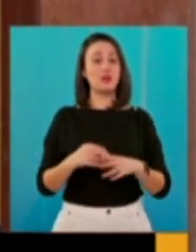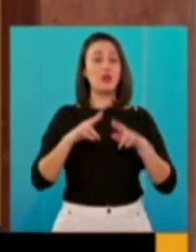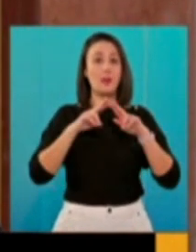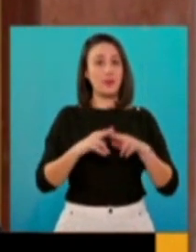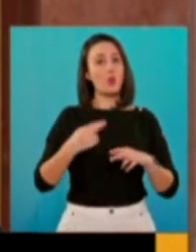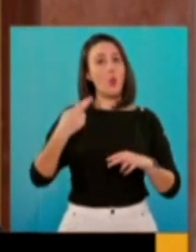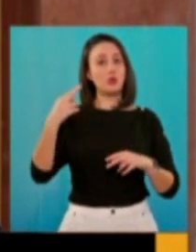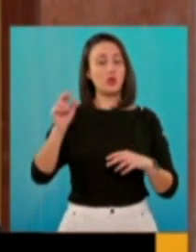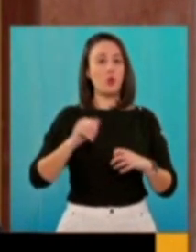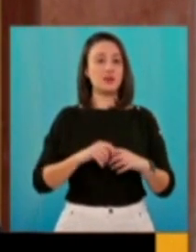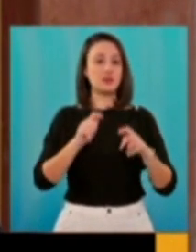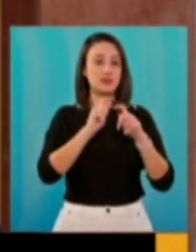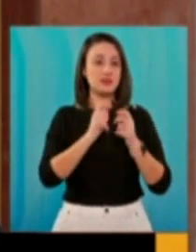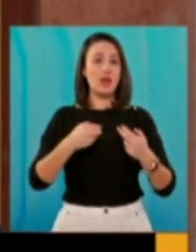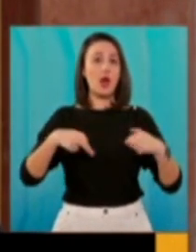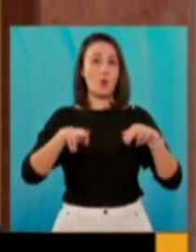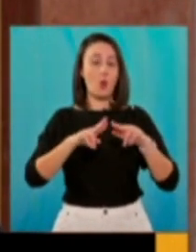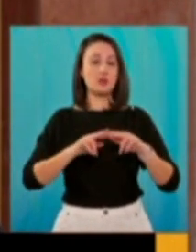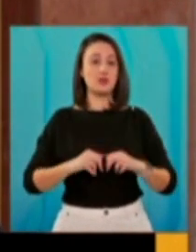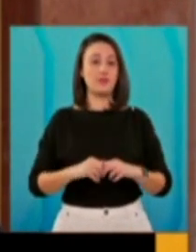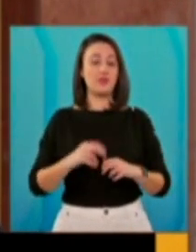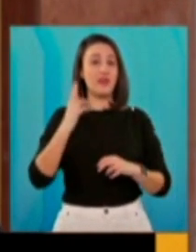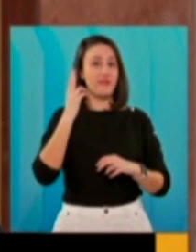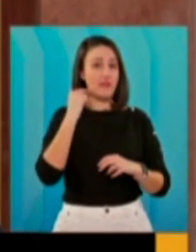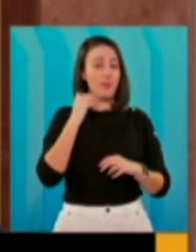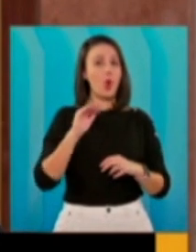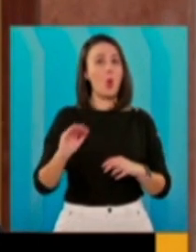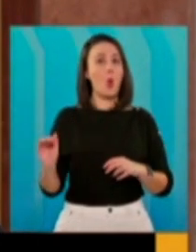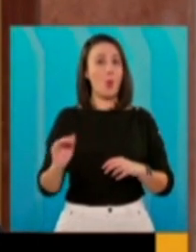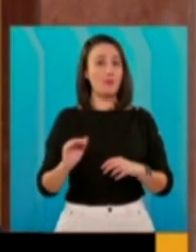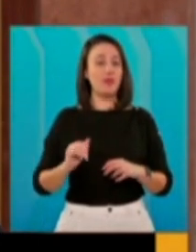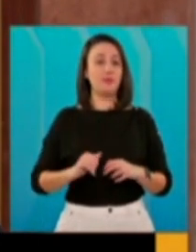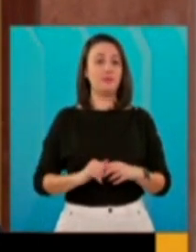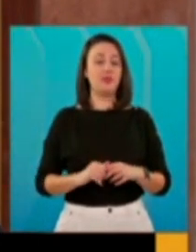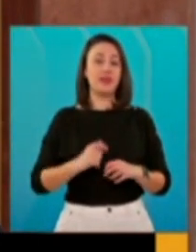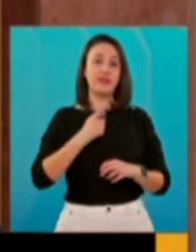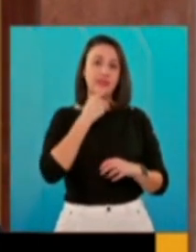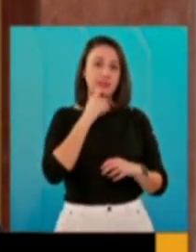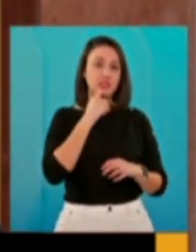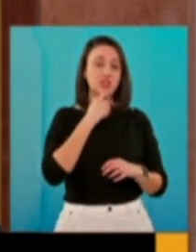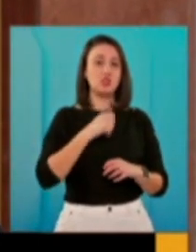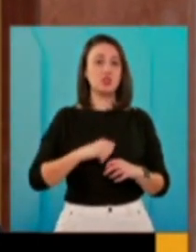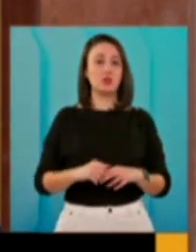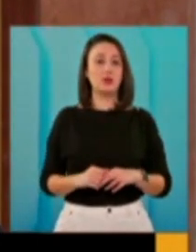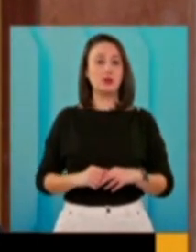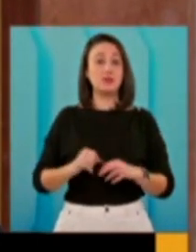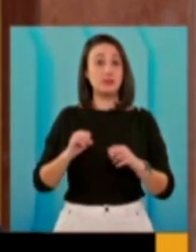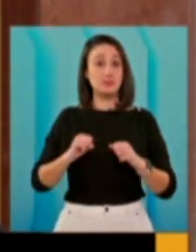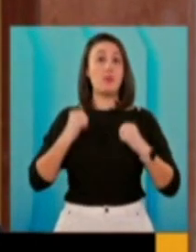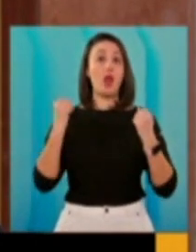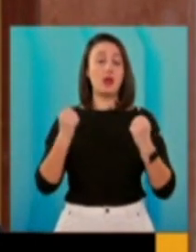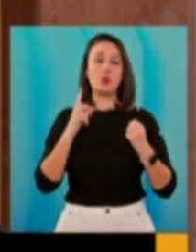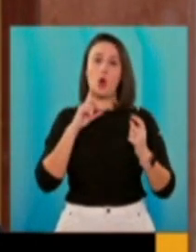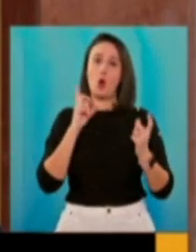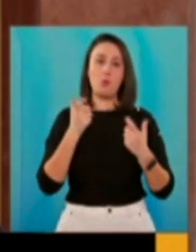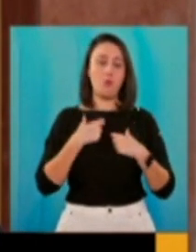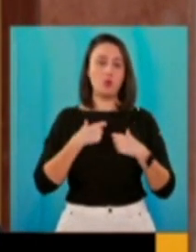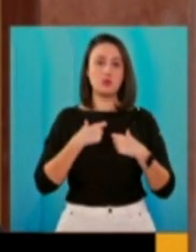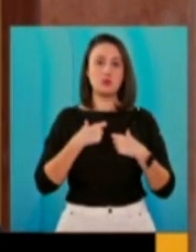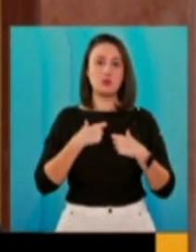rămân în continuare în țara noastră. Femei, copii, vârstnici, speriați,